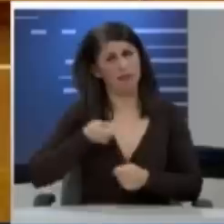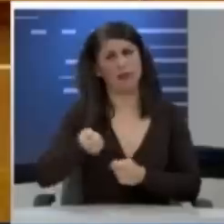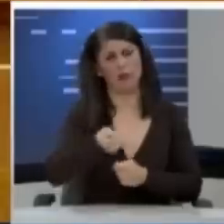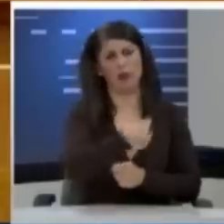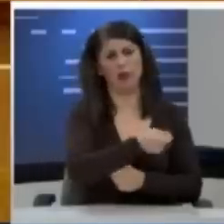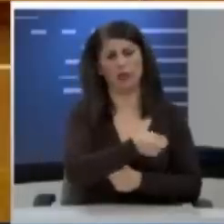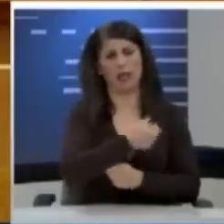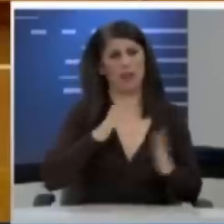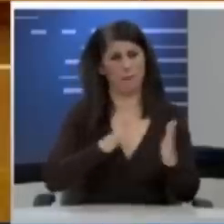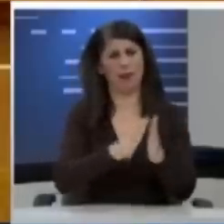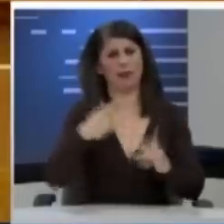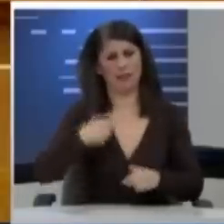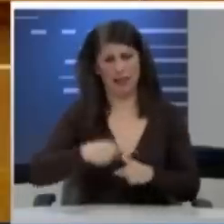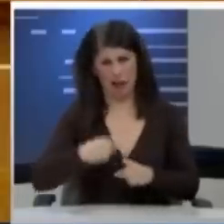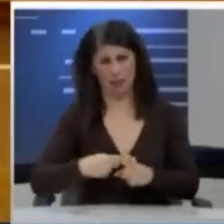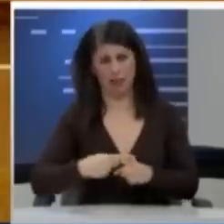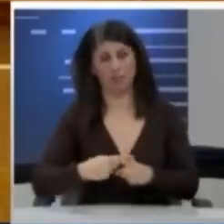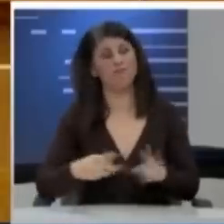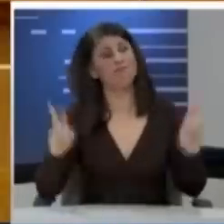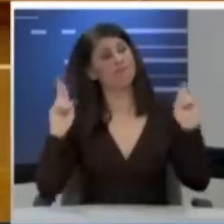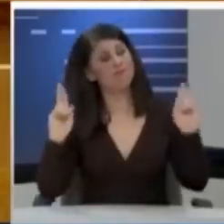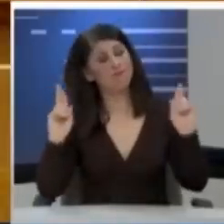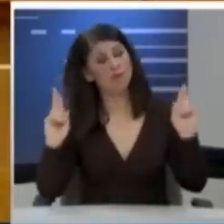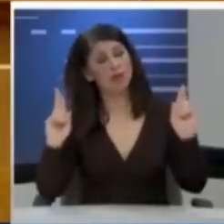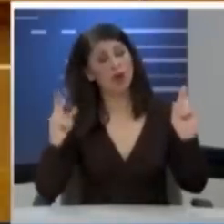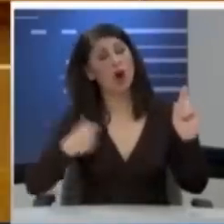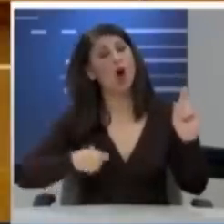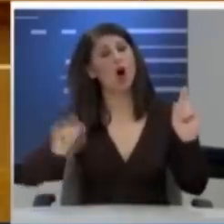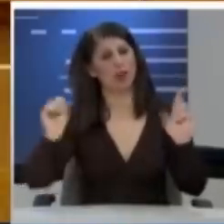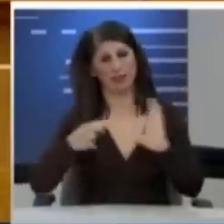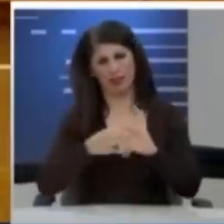του απέναντι στην Ελλάδα. Ας ελπίσουμε όχι σε